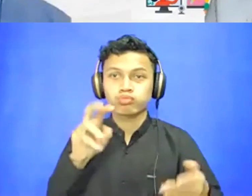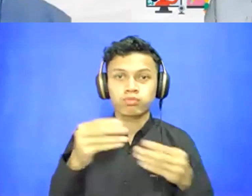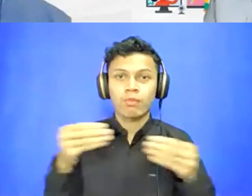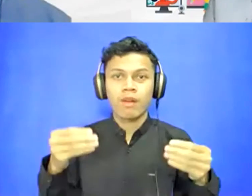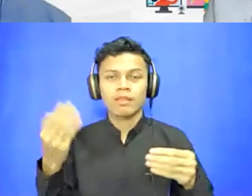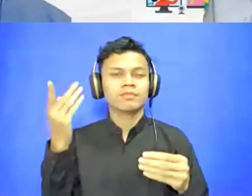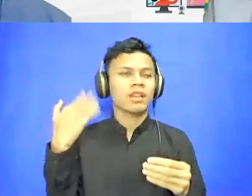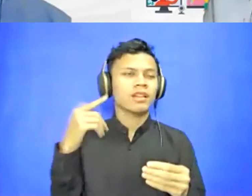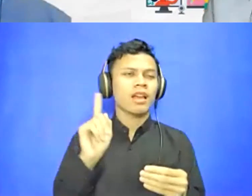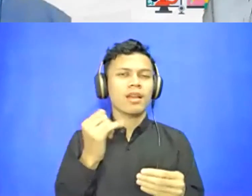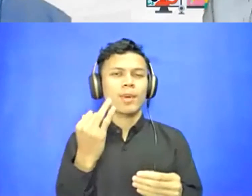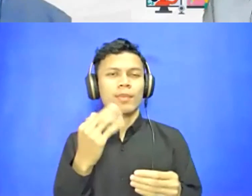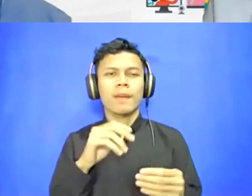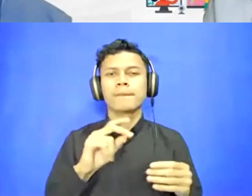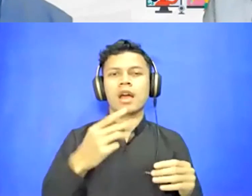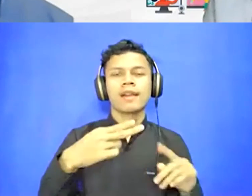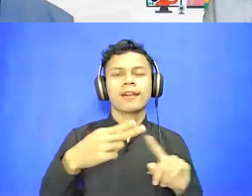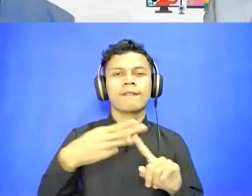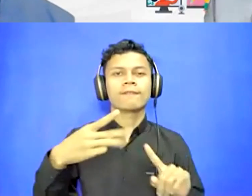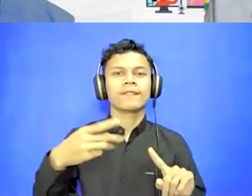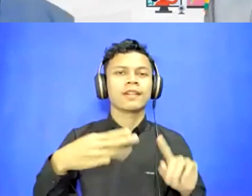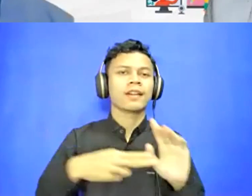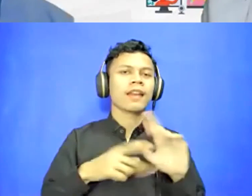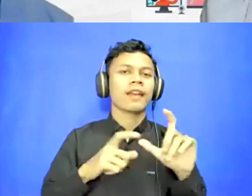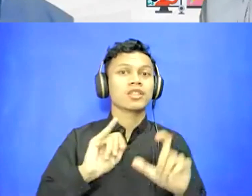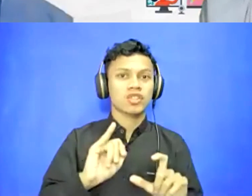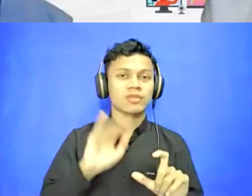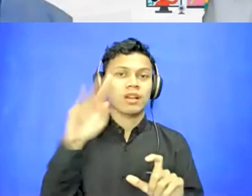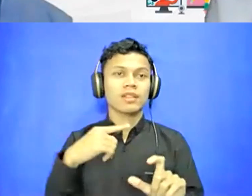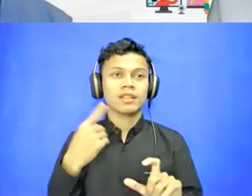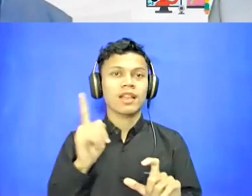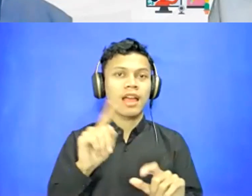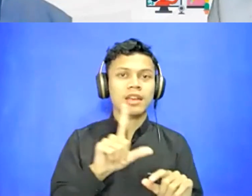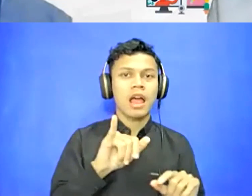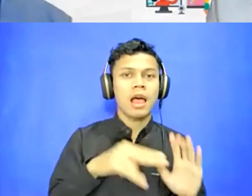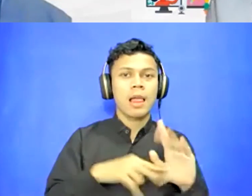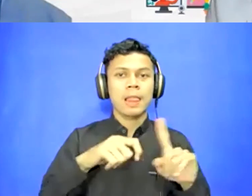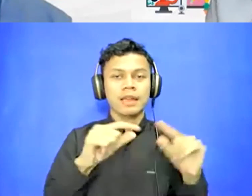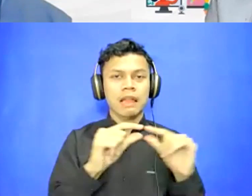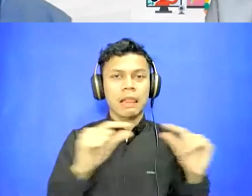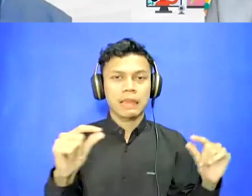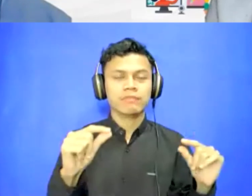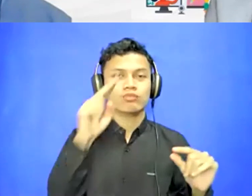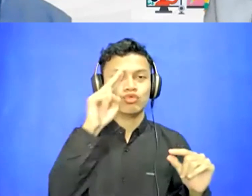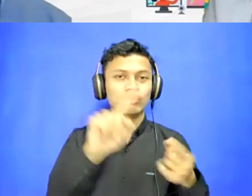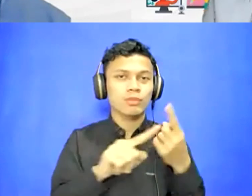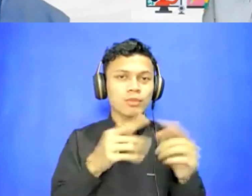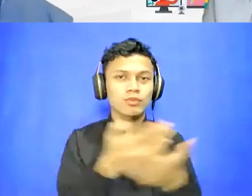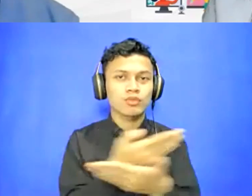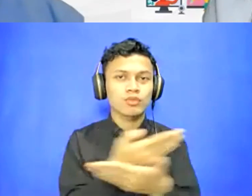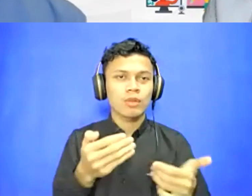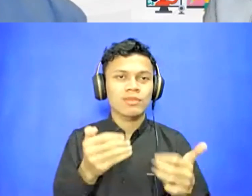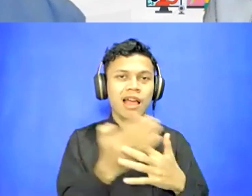beberapa referensi yang ditampilkan di presentasinya, nanti kita akan sediakan link untuk teman-teman juga bisa mengakses materinya Profesor